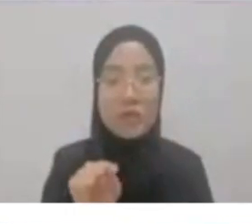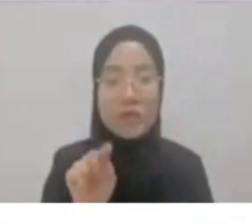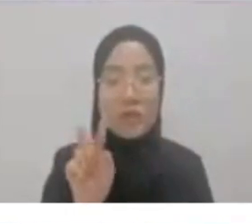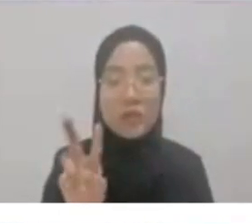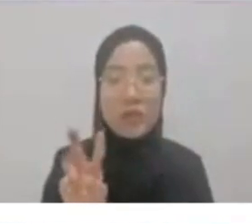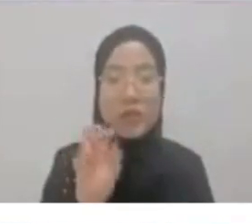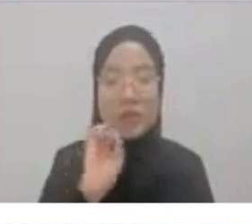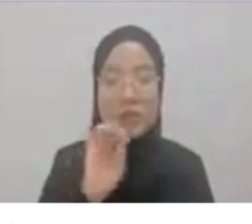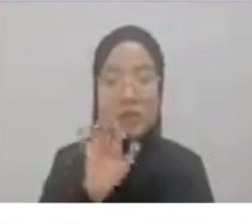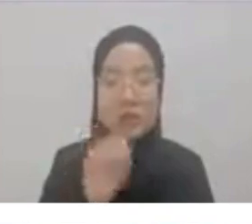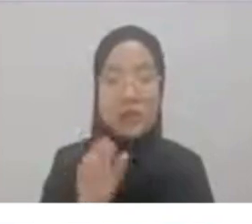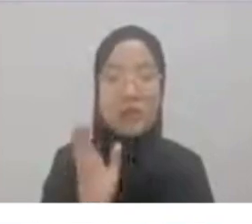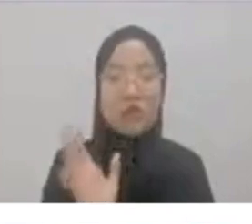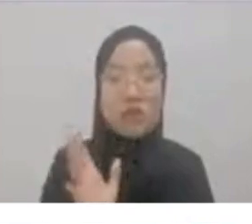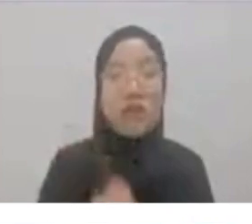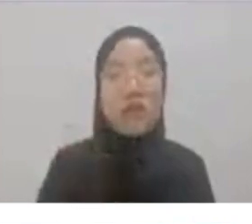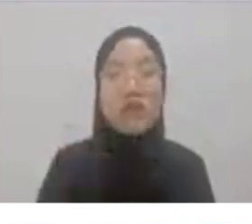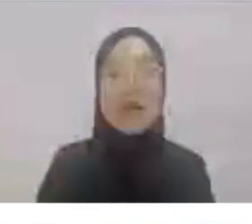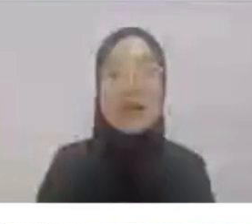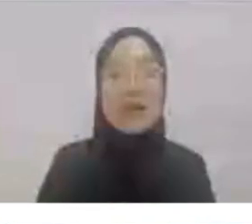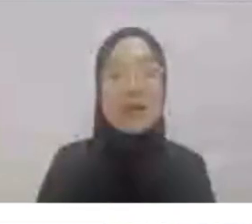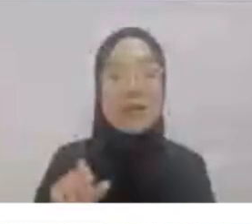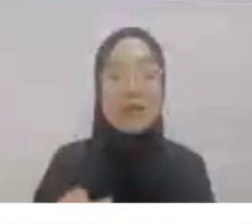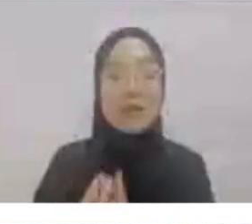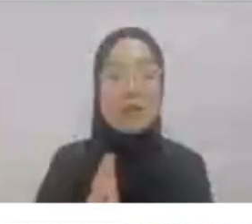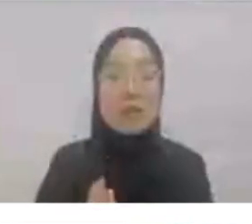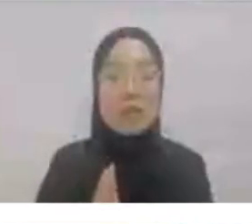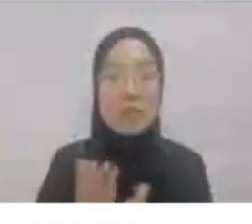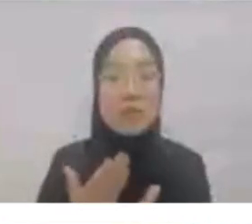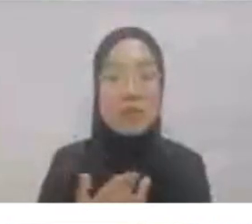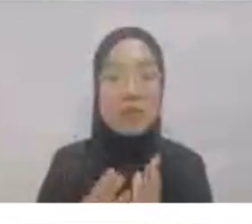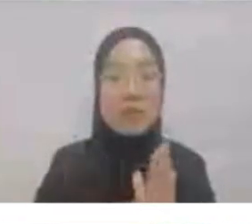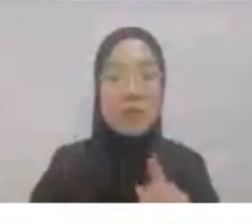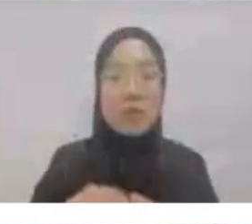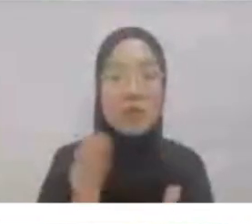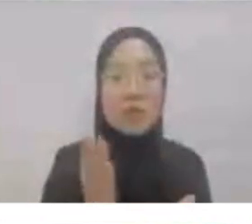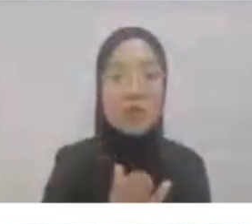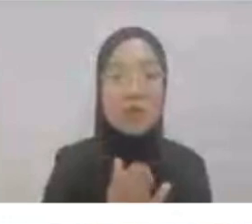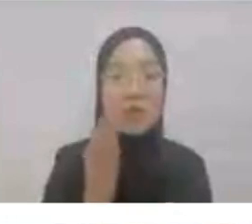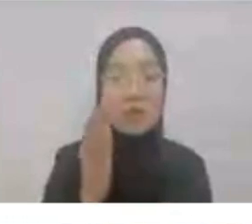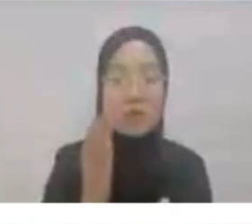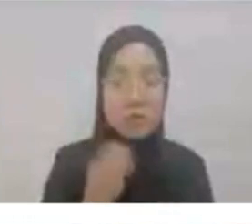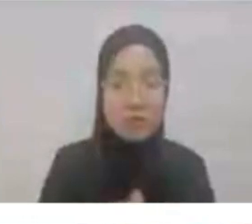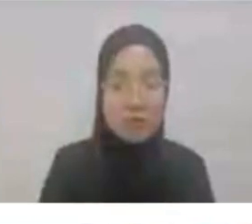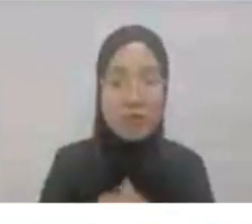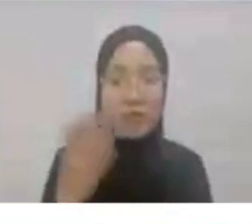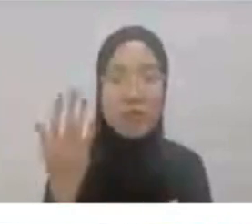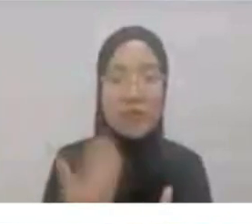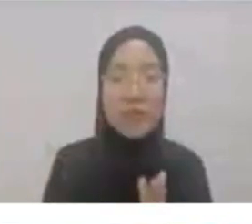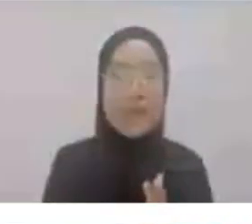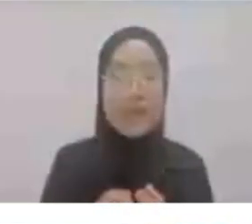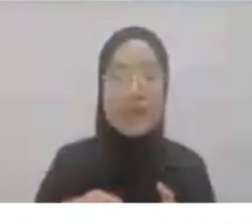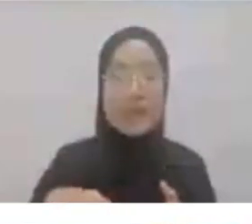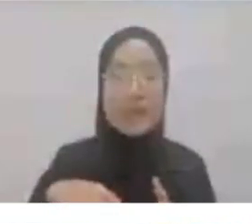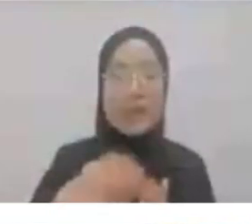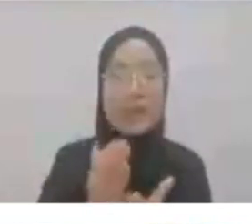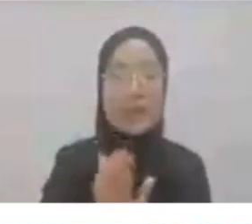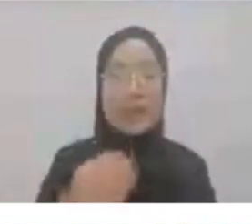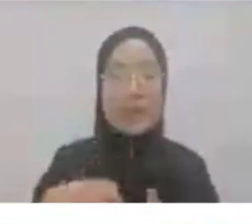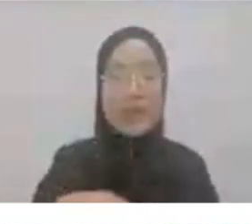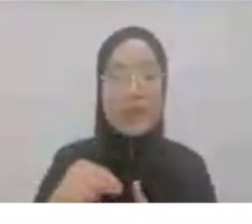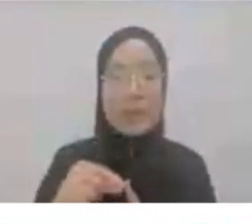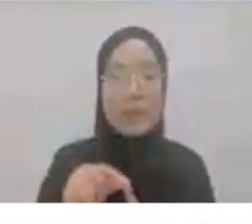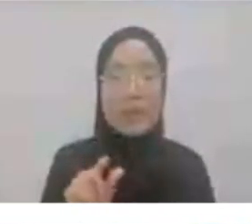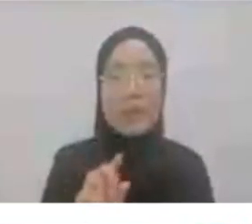telah diucapkan pemohon dalam pentitim permohonan meminta kepada mahkamah untuk menjatuhkan putusan yang pada pokoknya membatalkan keputusan KPU 360224 sepanjang